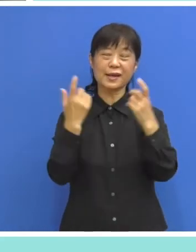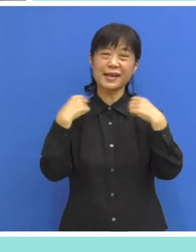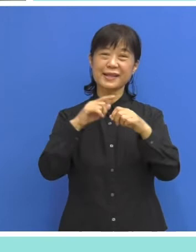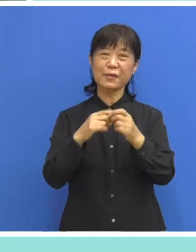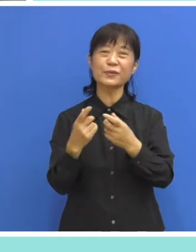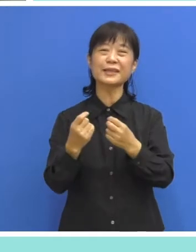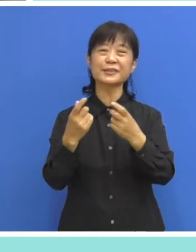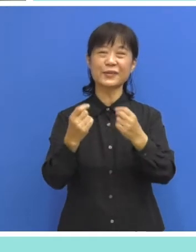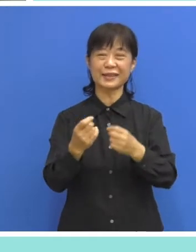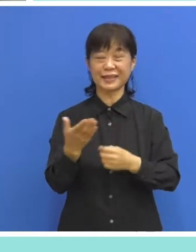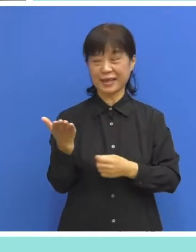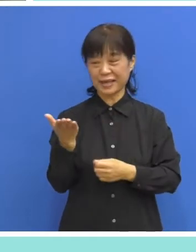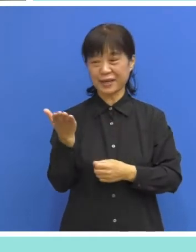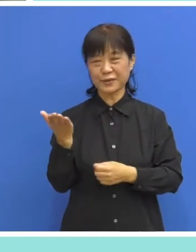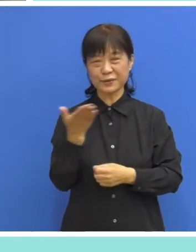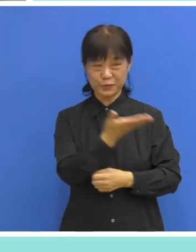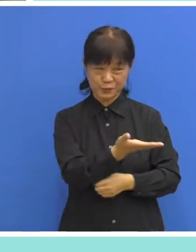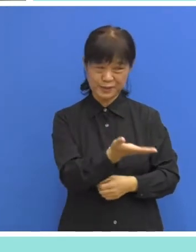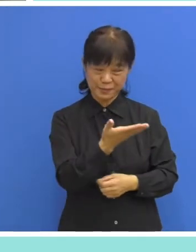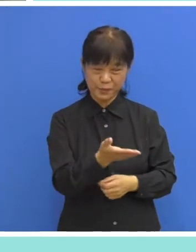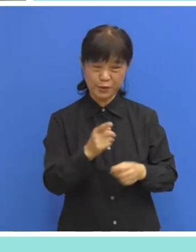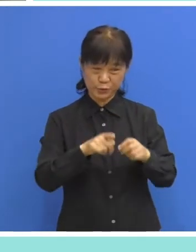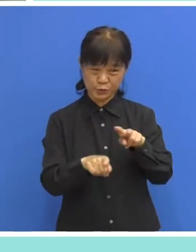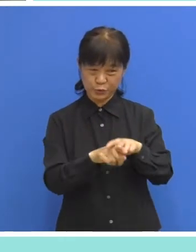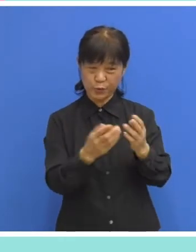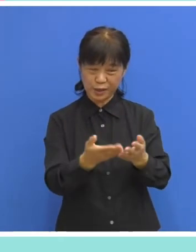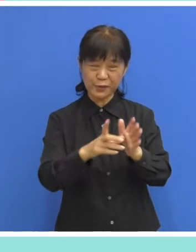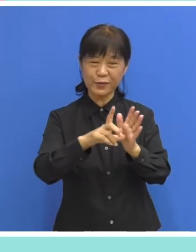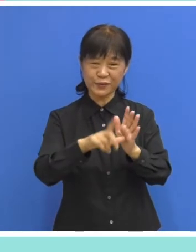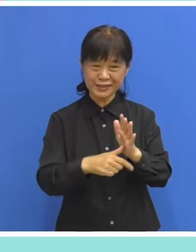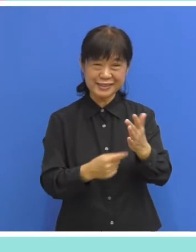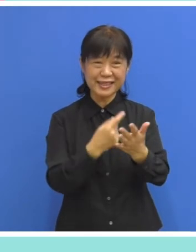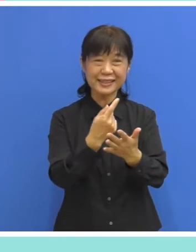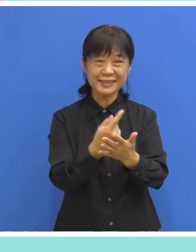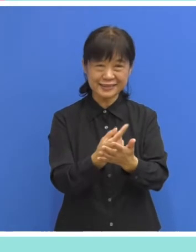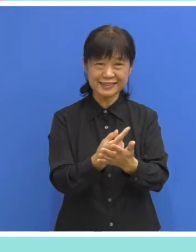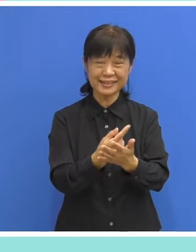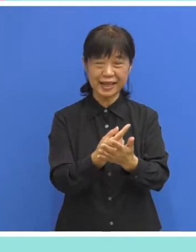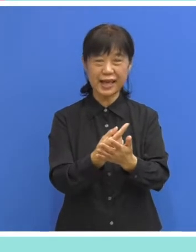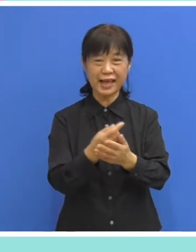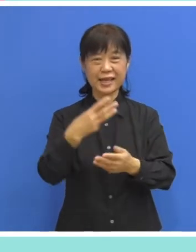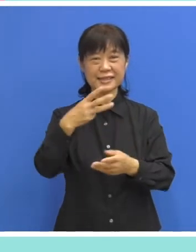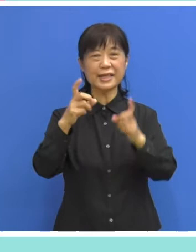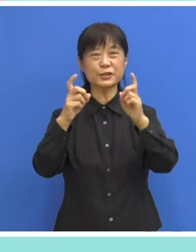んも、ね、小学校の時に出演をされていた三条子ども太鼓だ